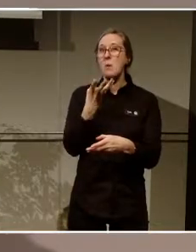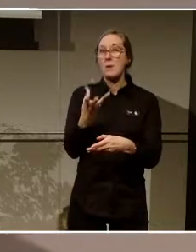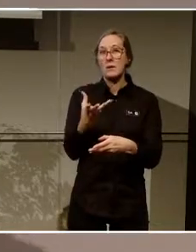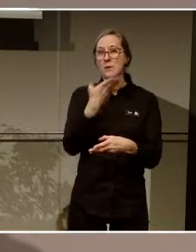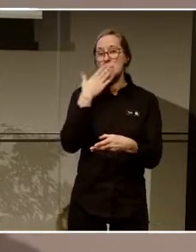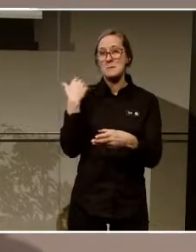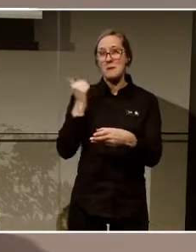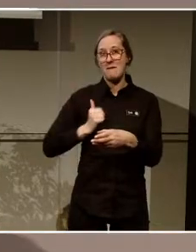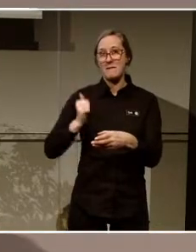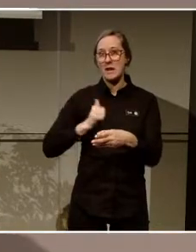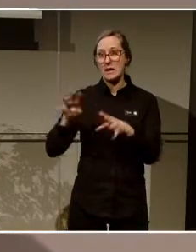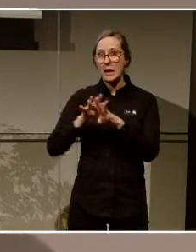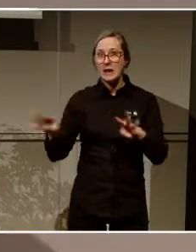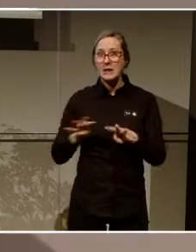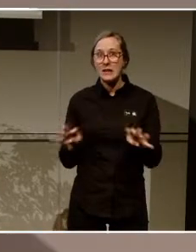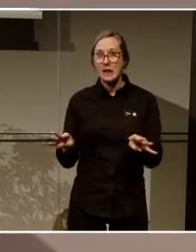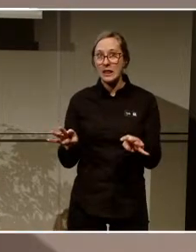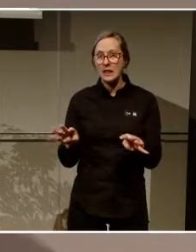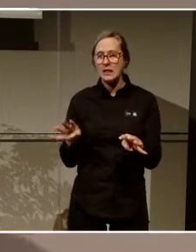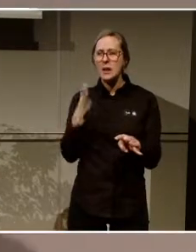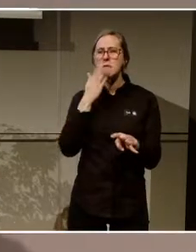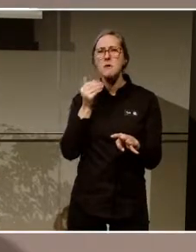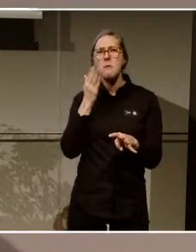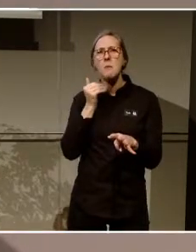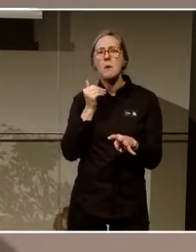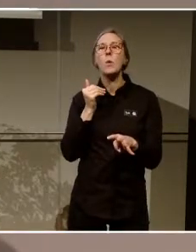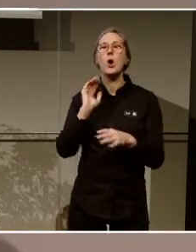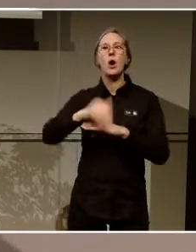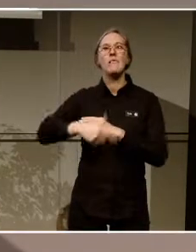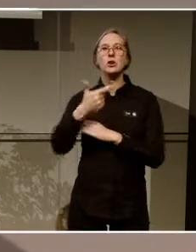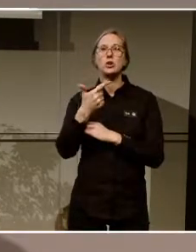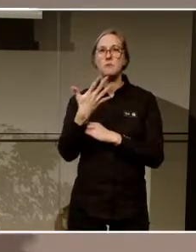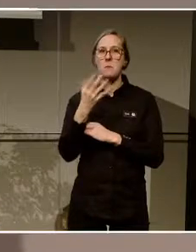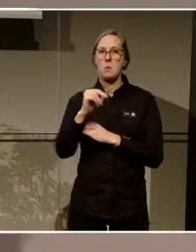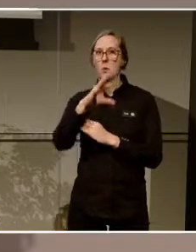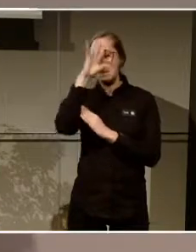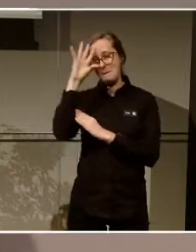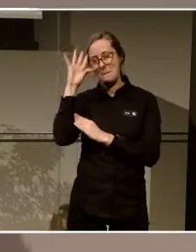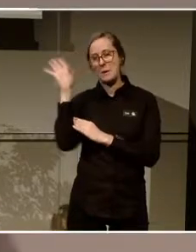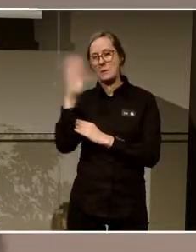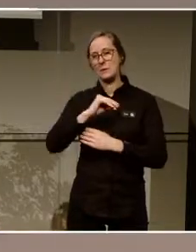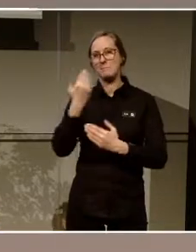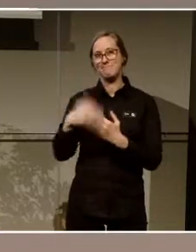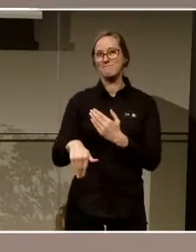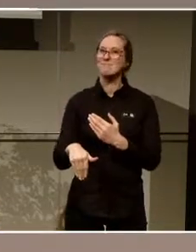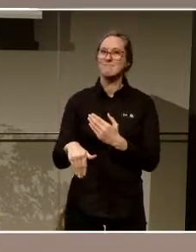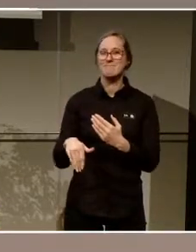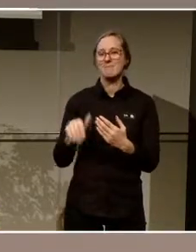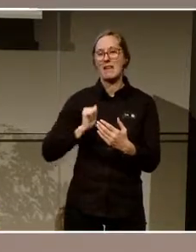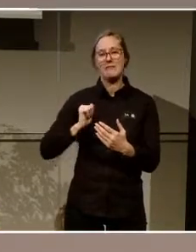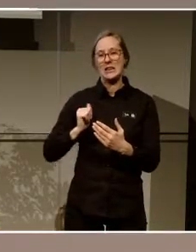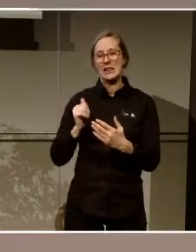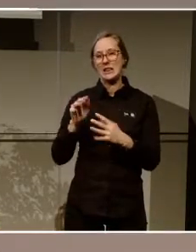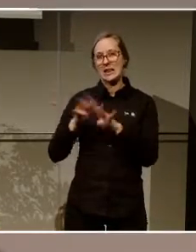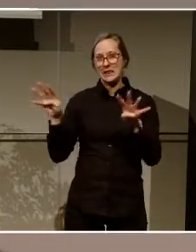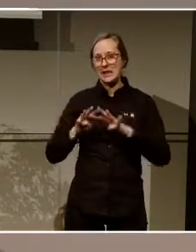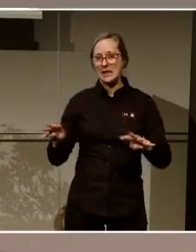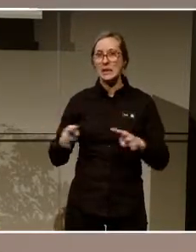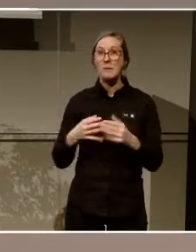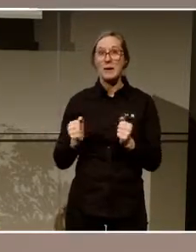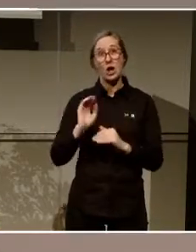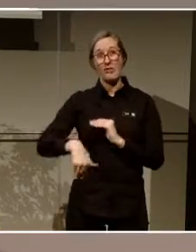efter de som inte använder internet så är det de som är över 75 år. Men det är ändå så att det är över hälften där som